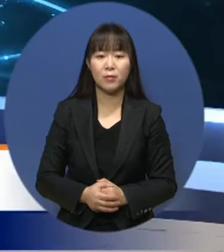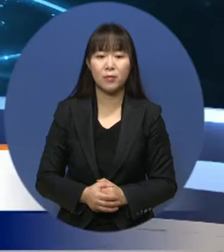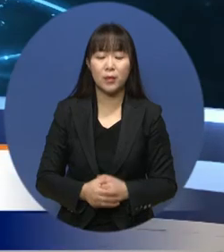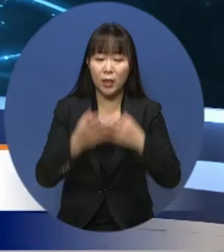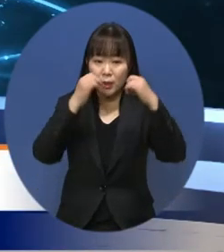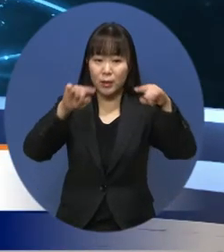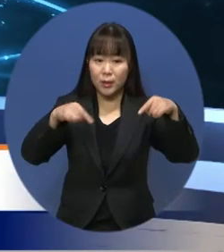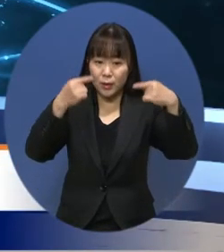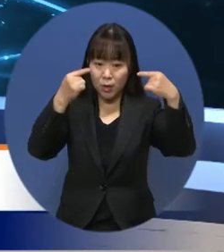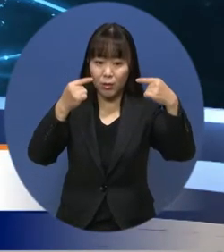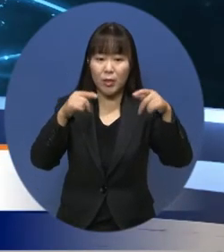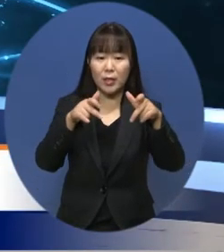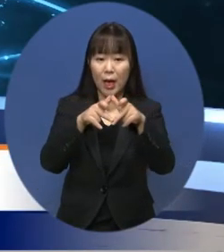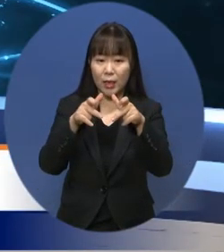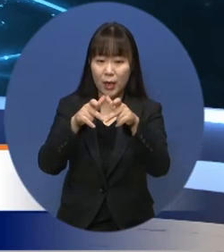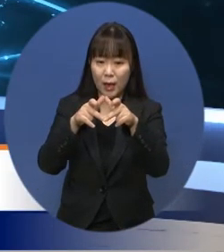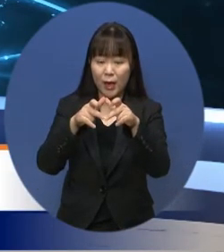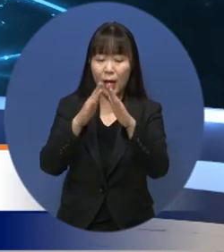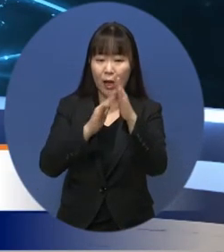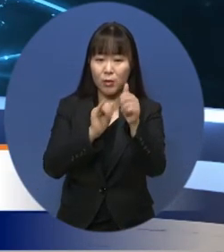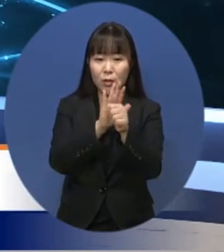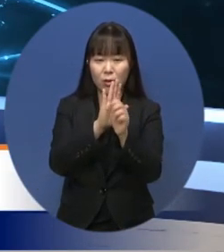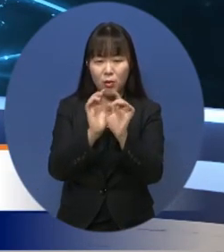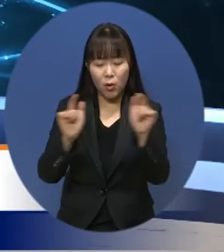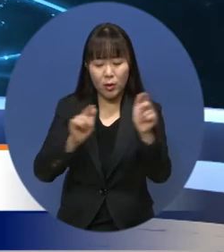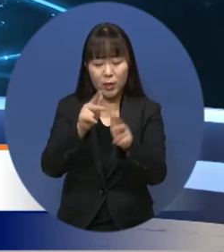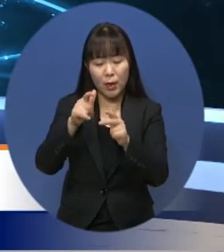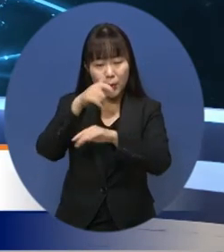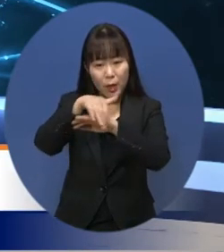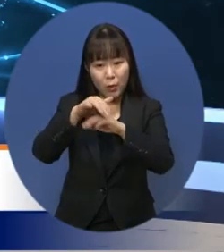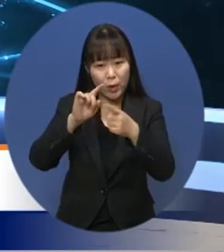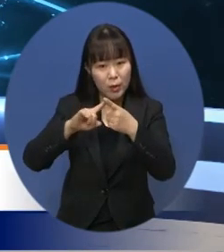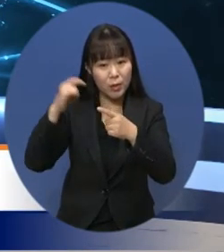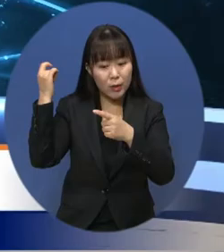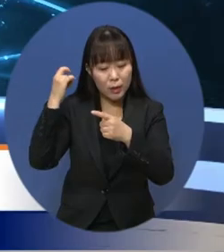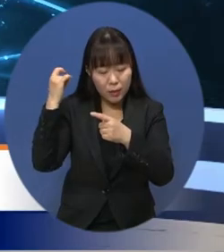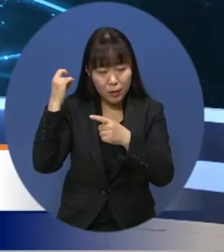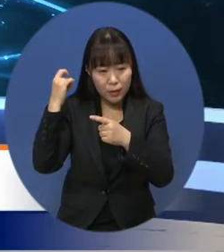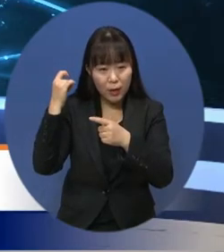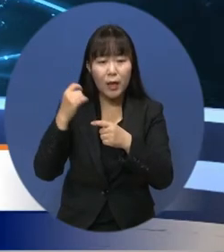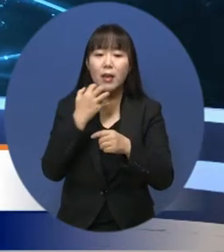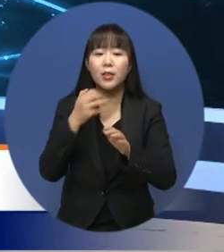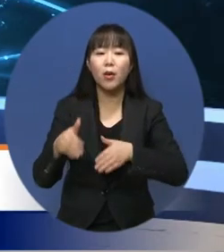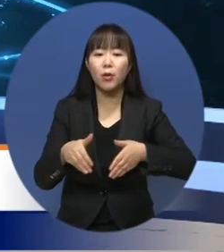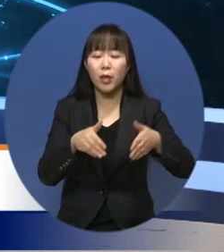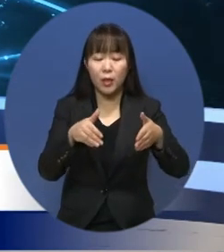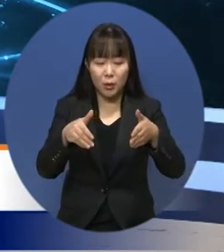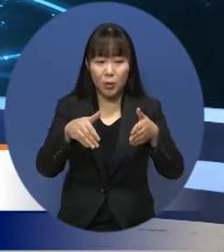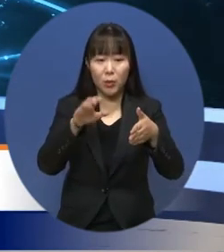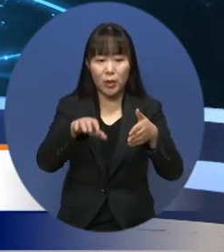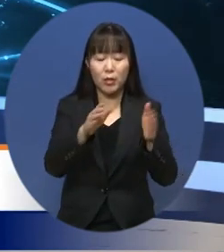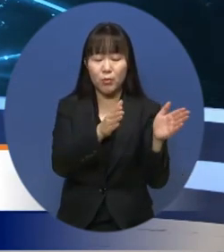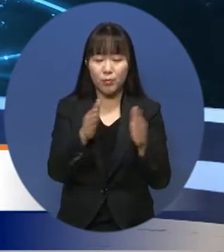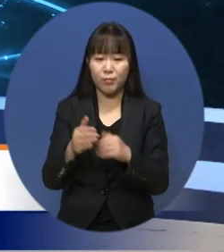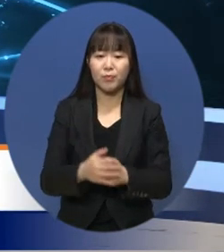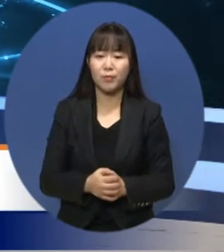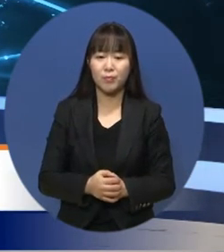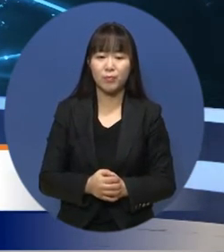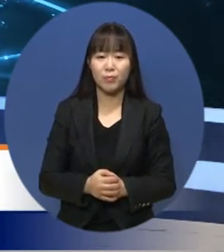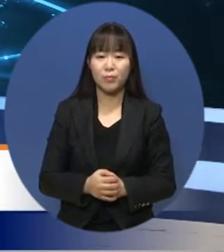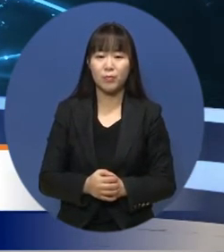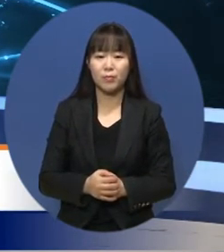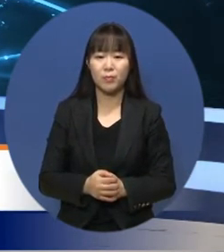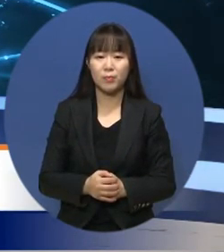신년을 맞아 장애인 가족을 지원하는 여러 사업 계획을 들어보는 자리가 경기도에 마련됐습니다. 자세한